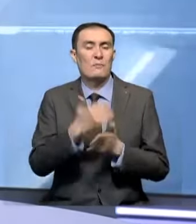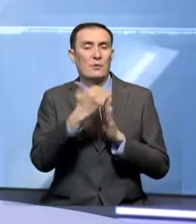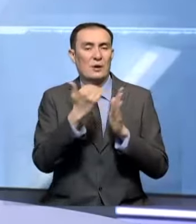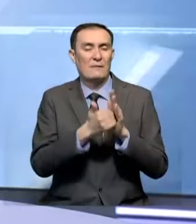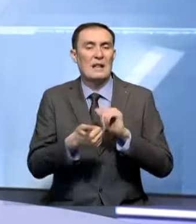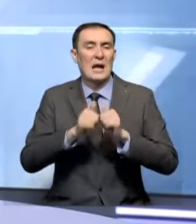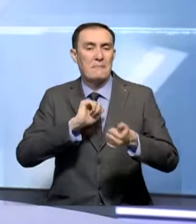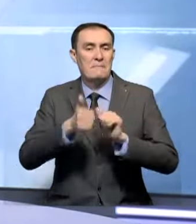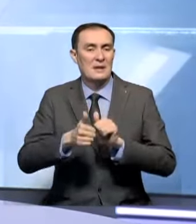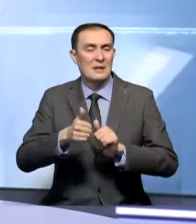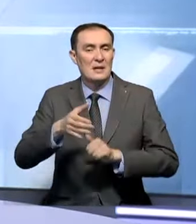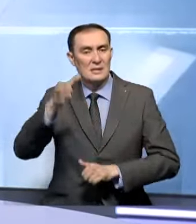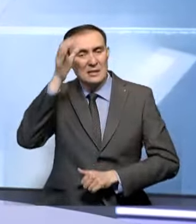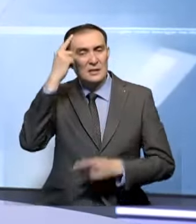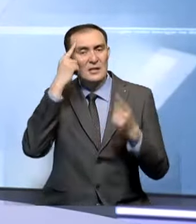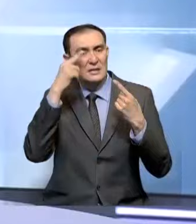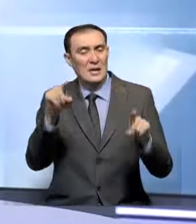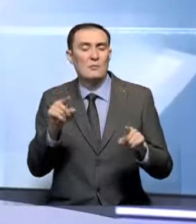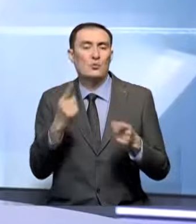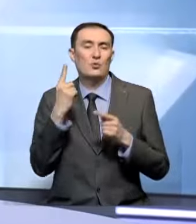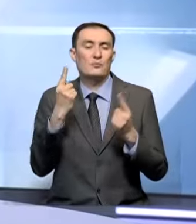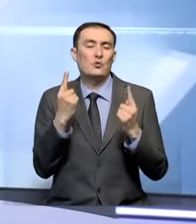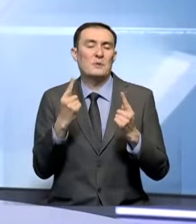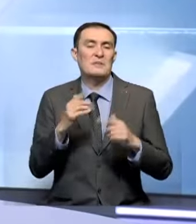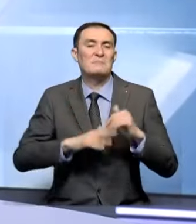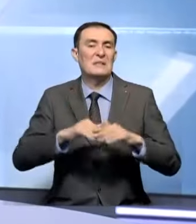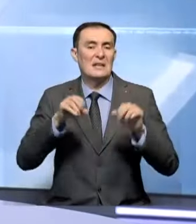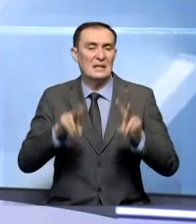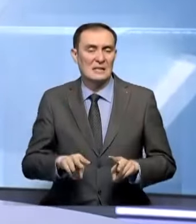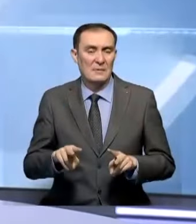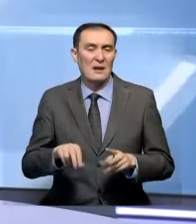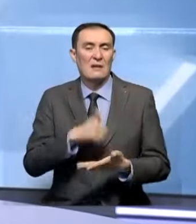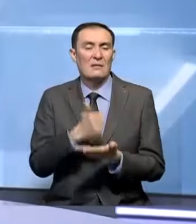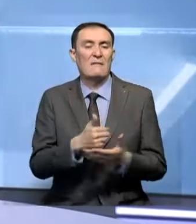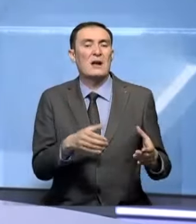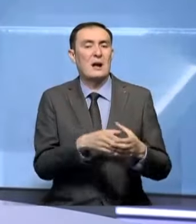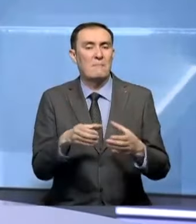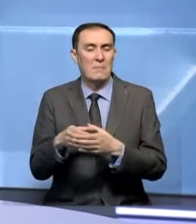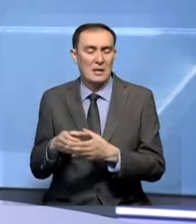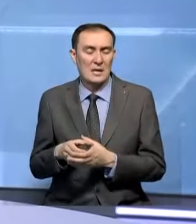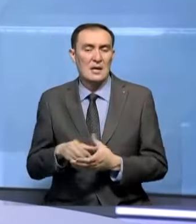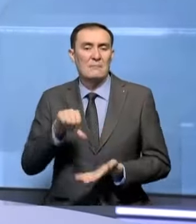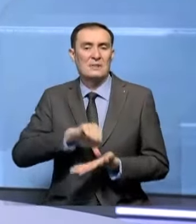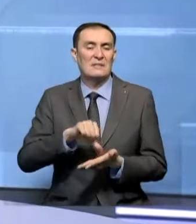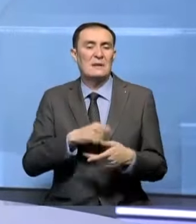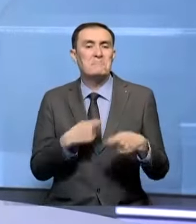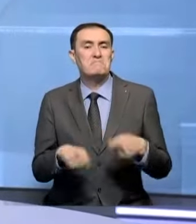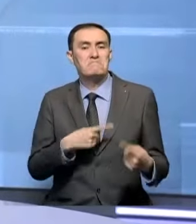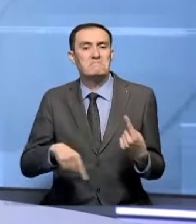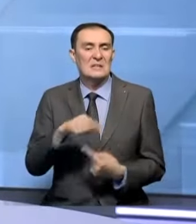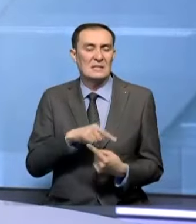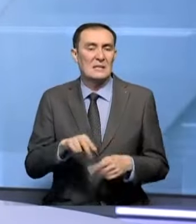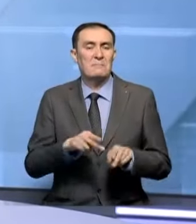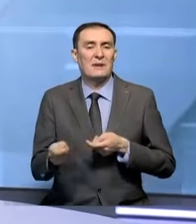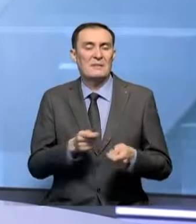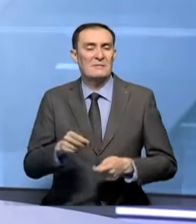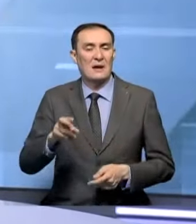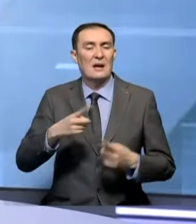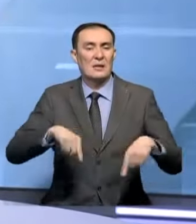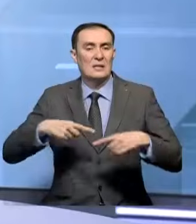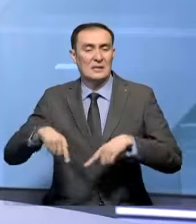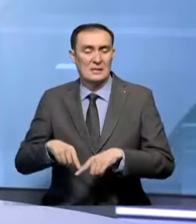для обмена знаниями и идеями между ведущими экспертами главами корпораций представителями бизнеса и правительстве